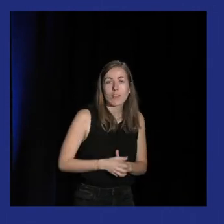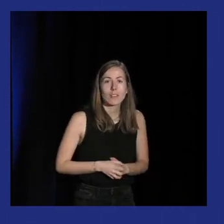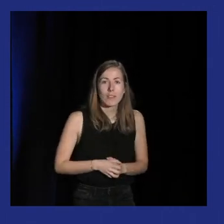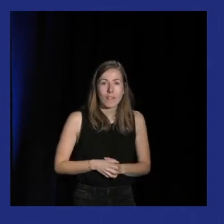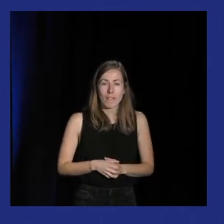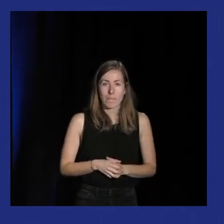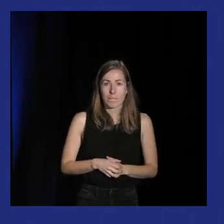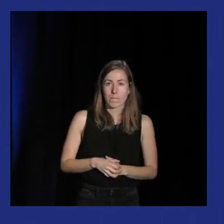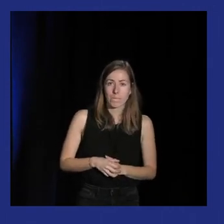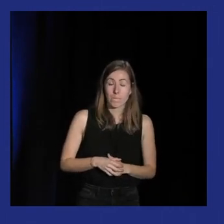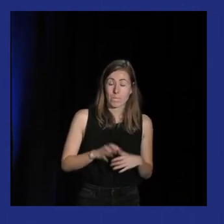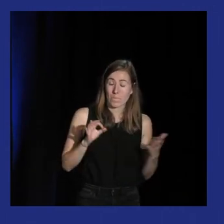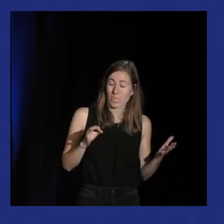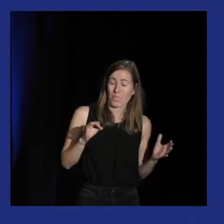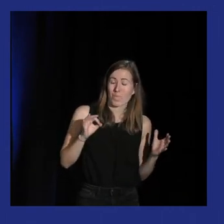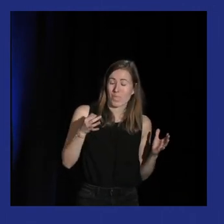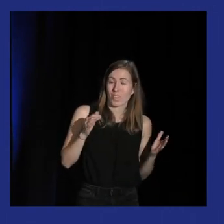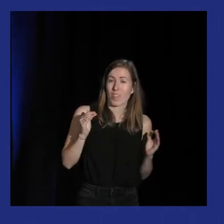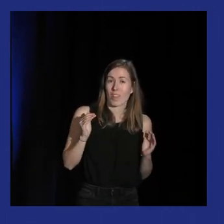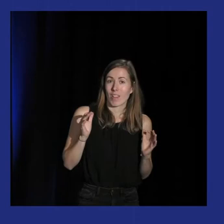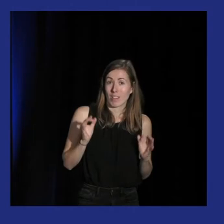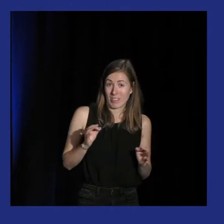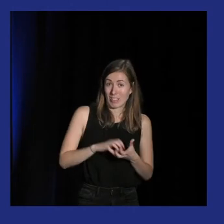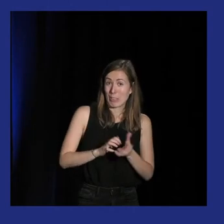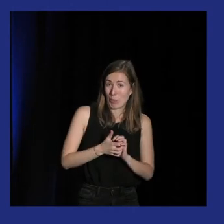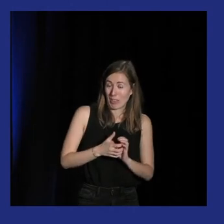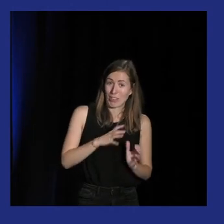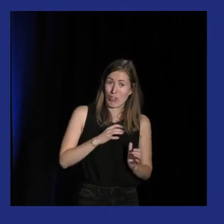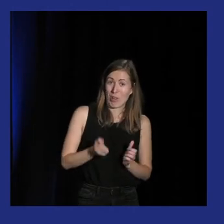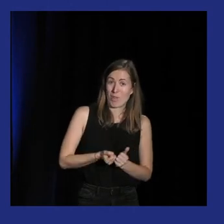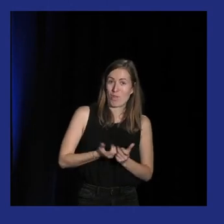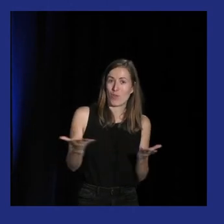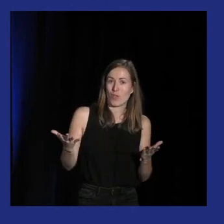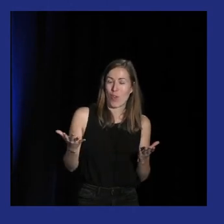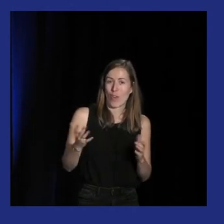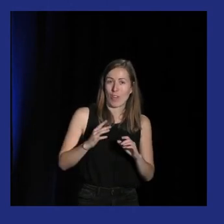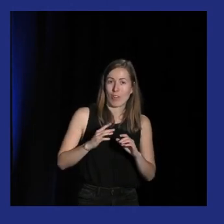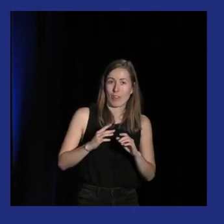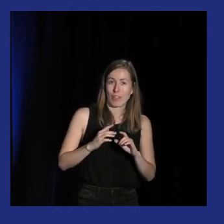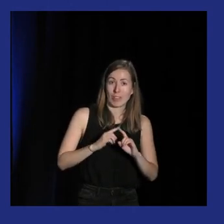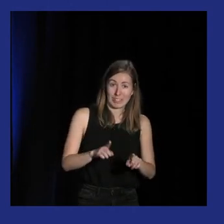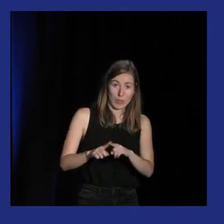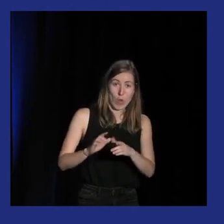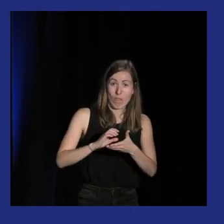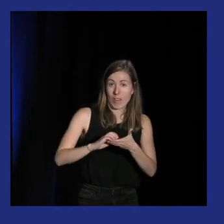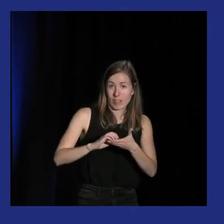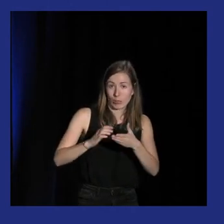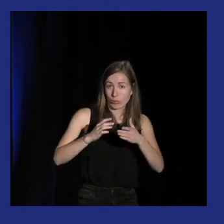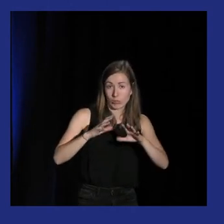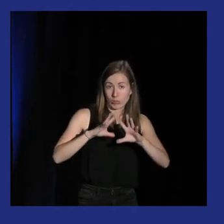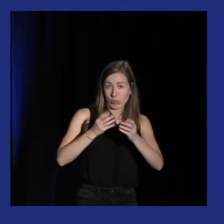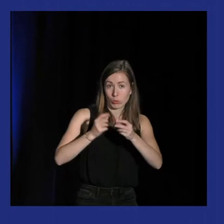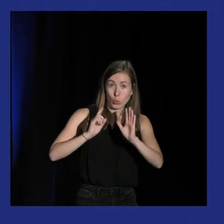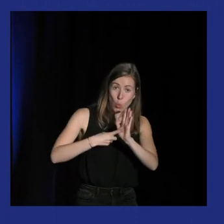alors les trois musicos sont sont c'est compliqué il y a plusieurs types de droits de droits musicaux